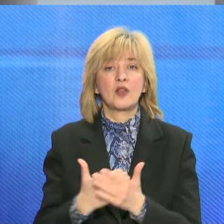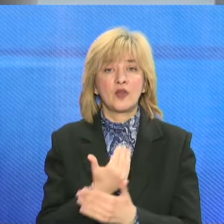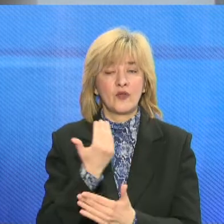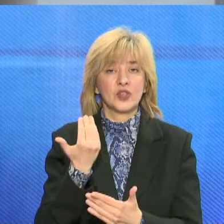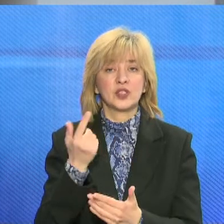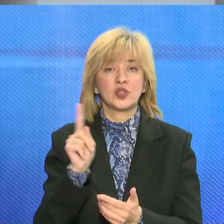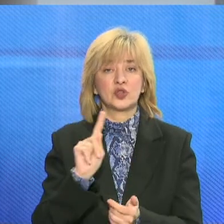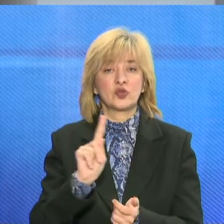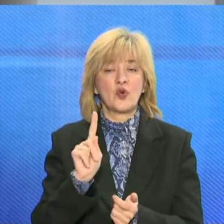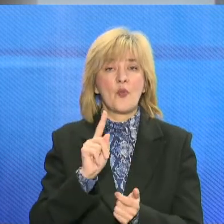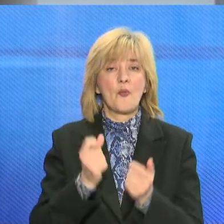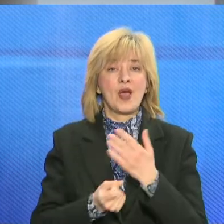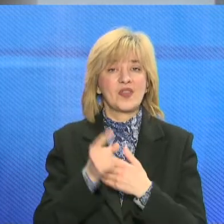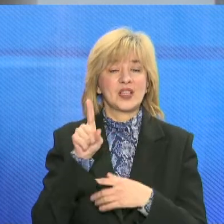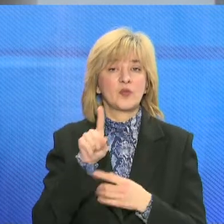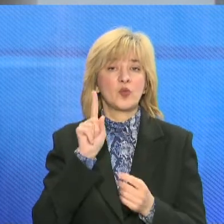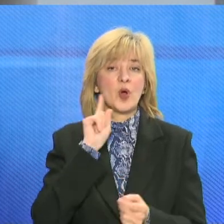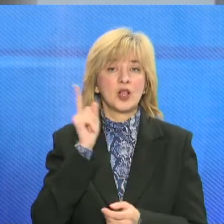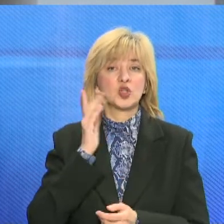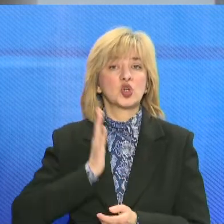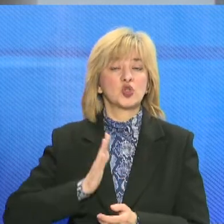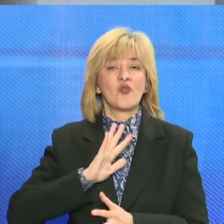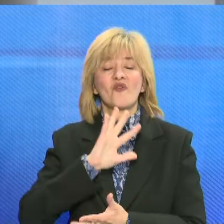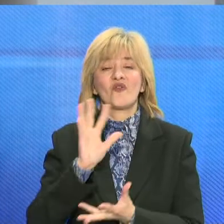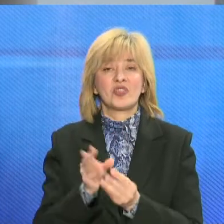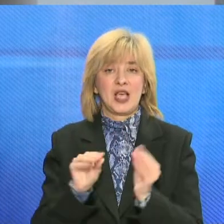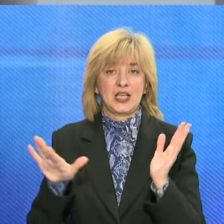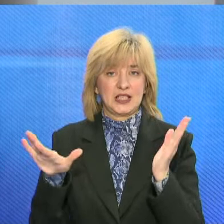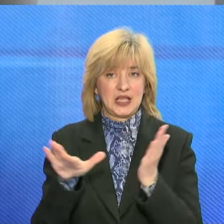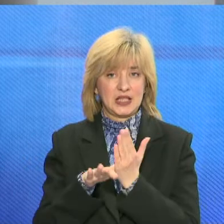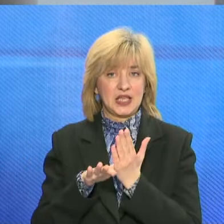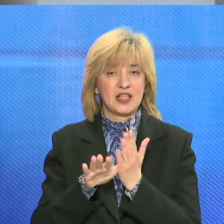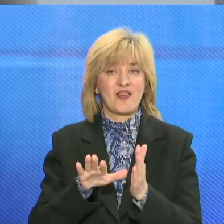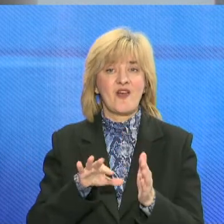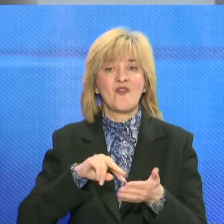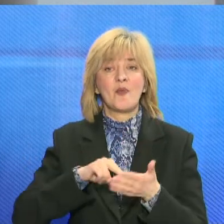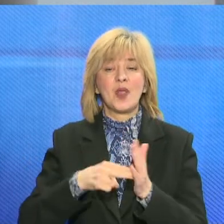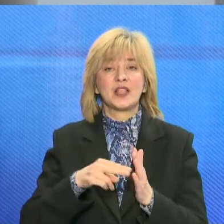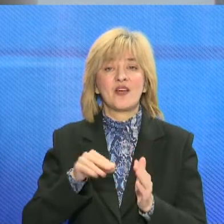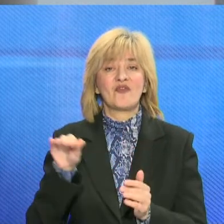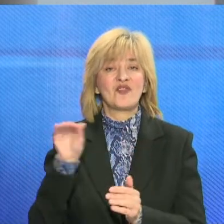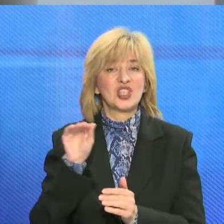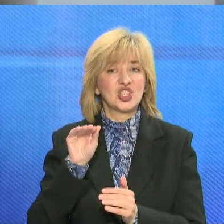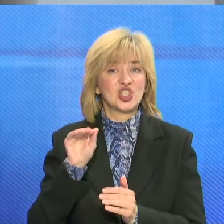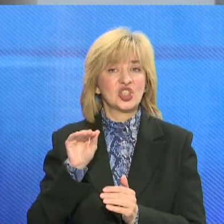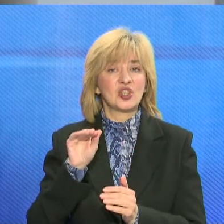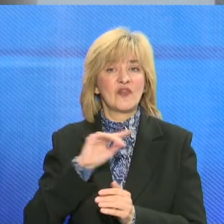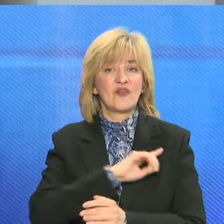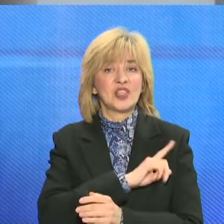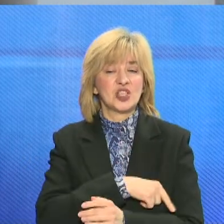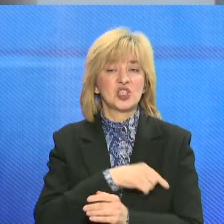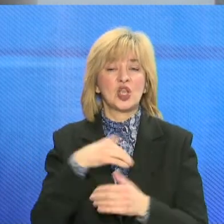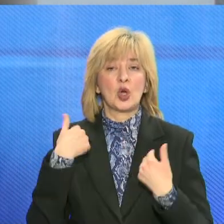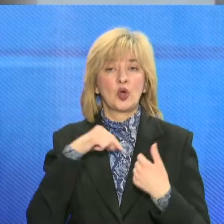что молодежь ждет всякое содействие, то есть в плане физическое, духовное и так далее и тому подобное. Мы уверены,